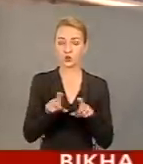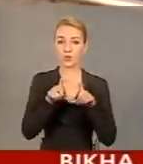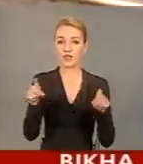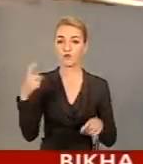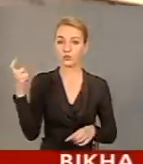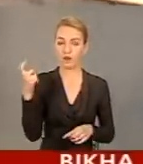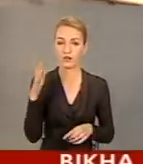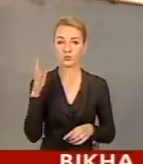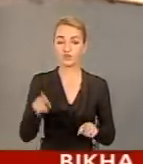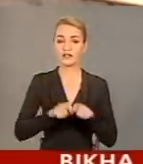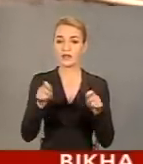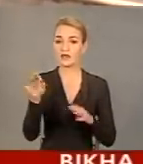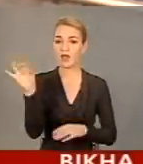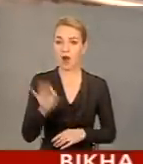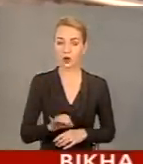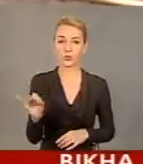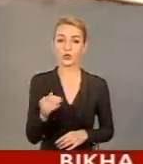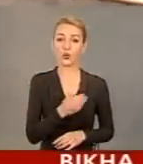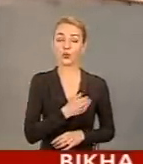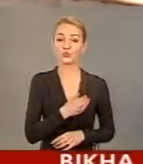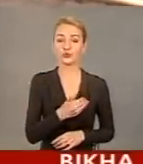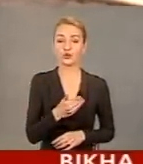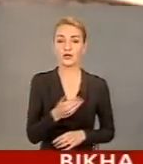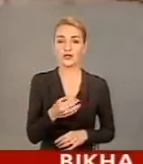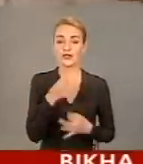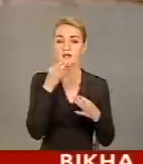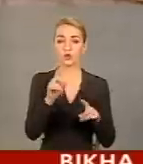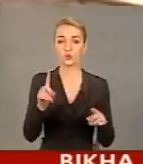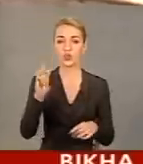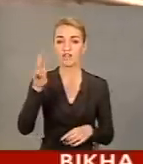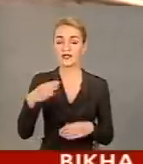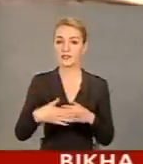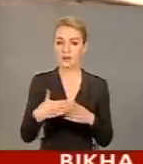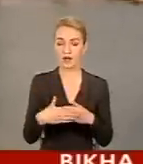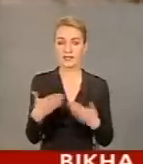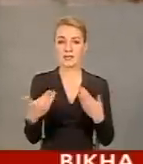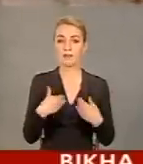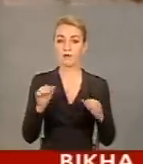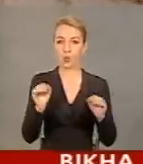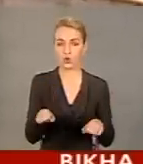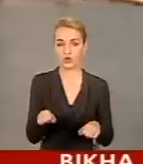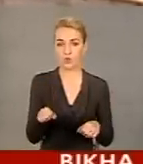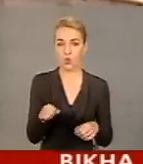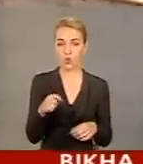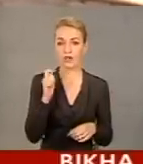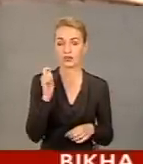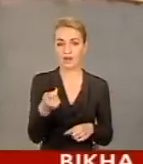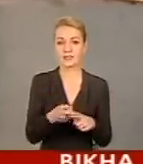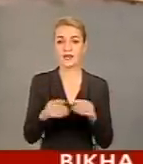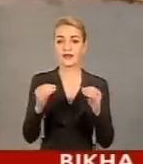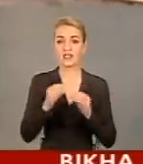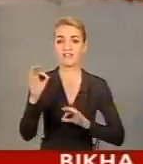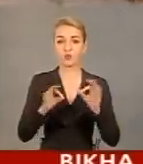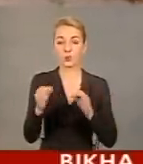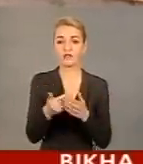будуть відкриті негайно. І хочу зазначити, що штрафні санкції, які ми можемо накласти, це 10%